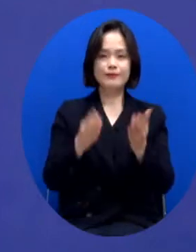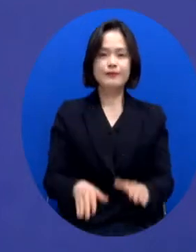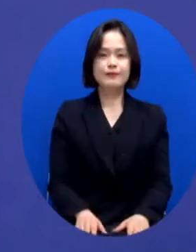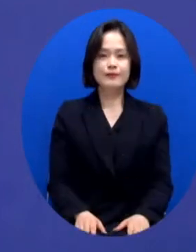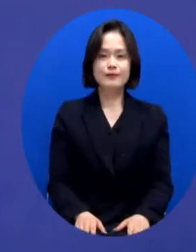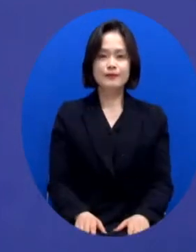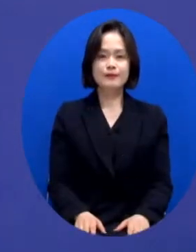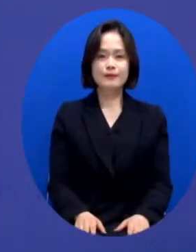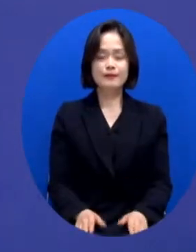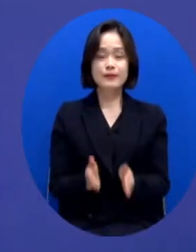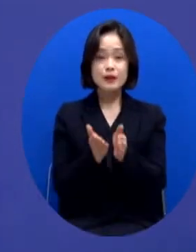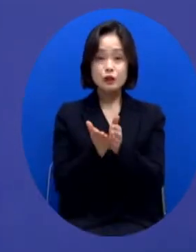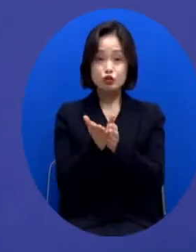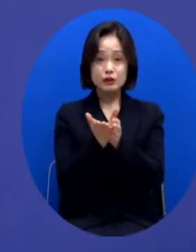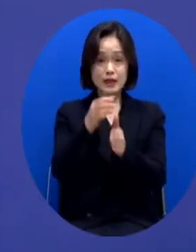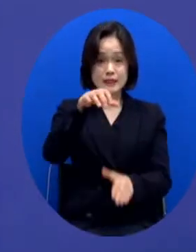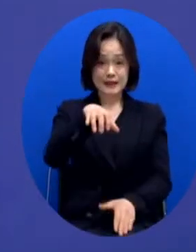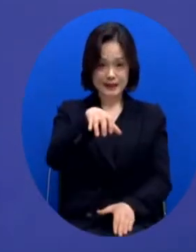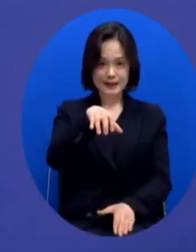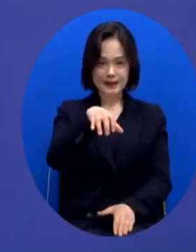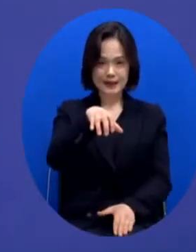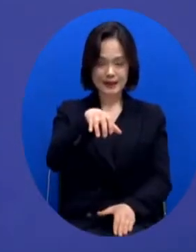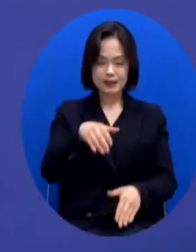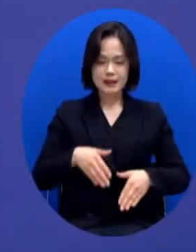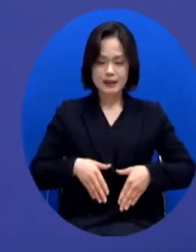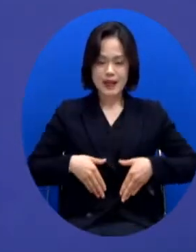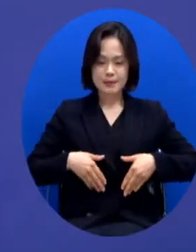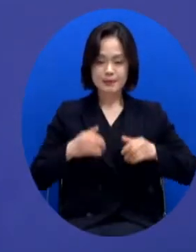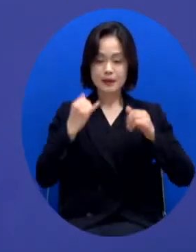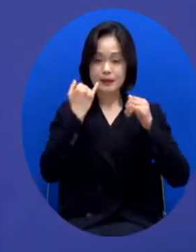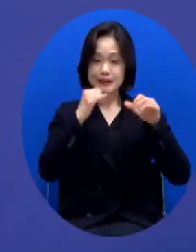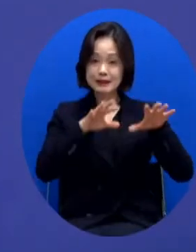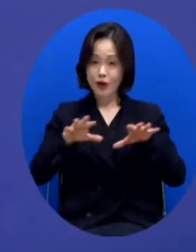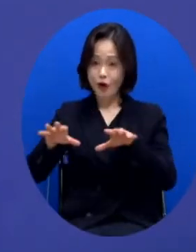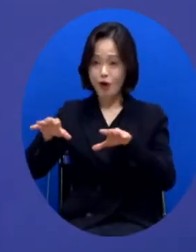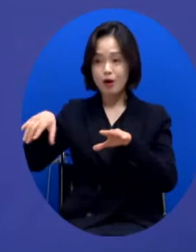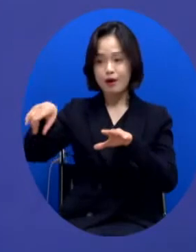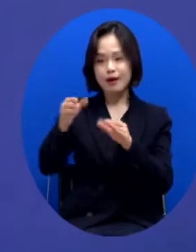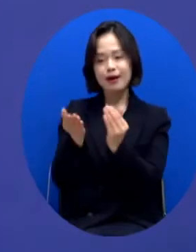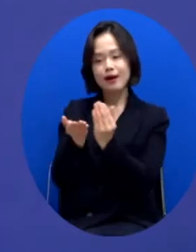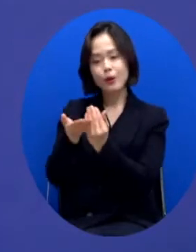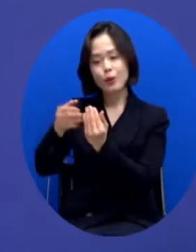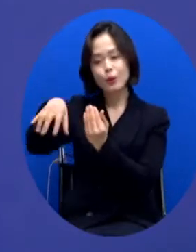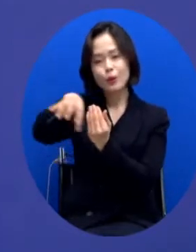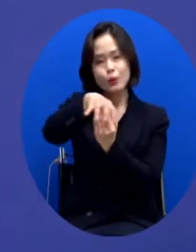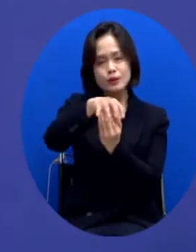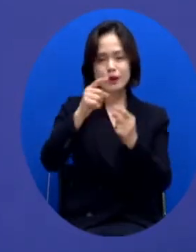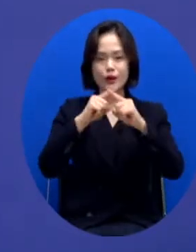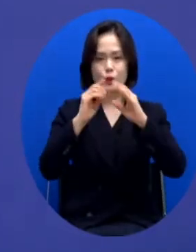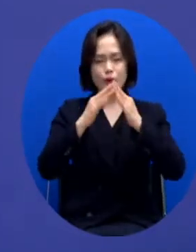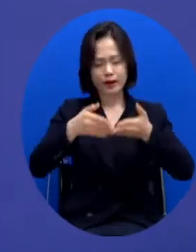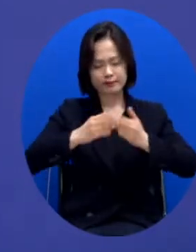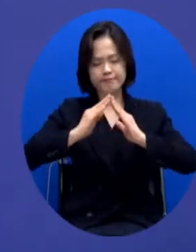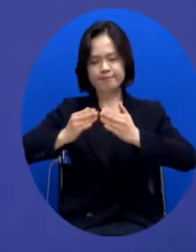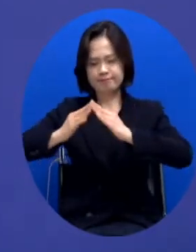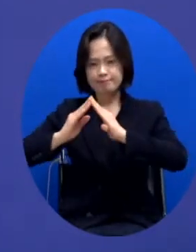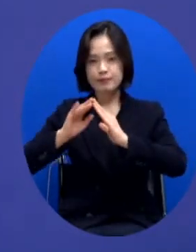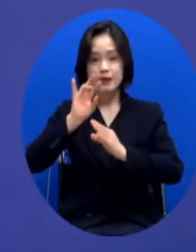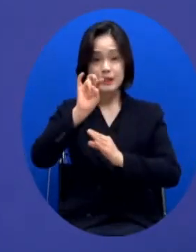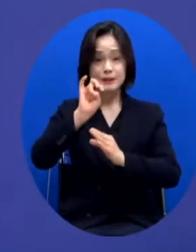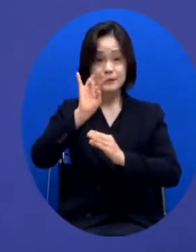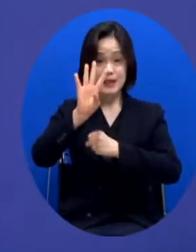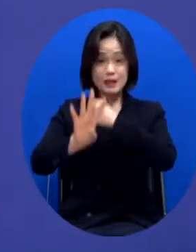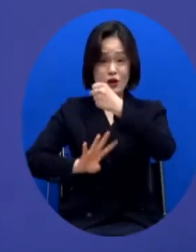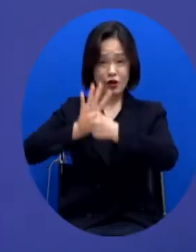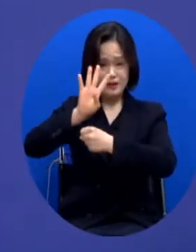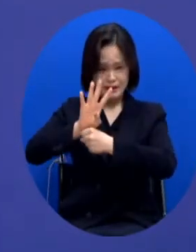군산시 남서쪽 회상의 있는 고군산 군도 에 크고 작은 섬에 교회를 세우고 24년간 섬 주민을 섬기며